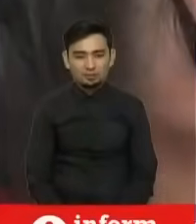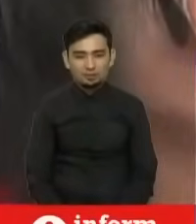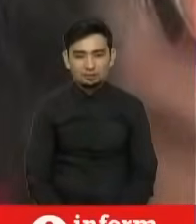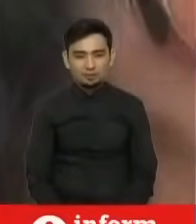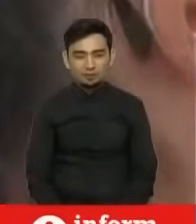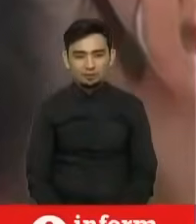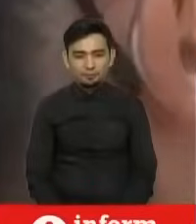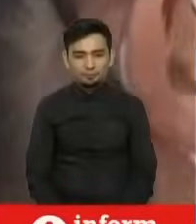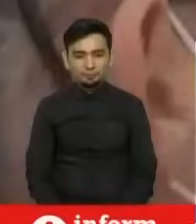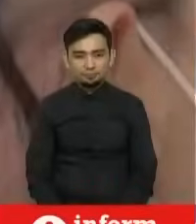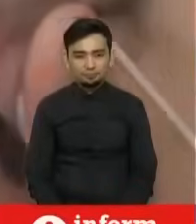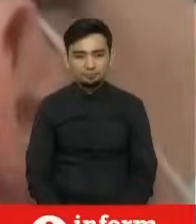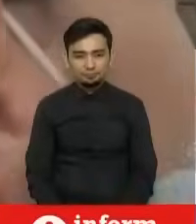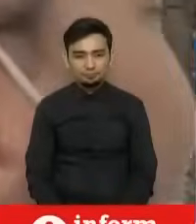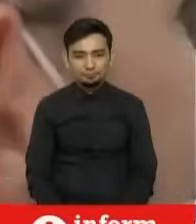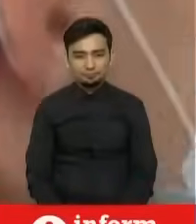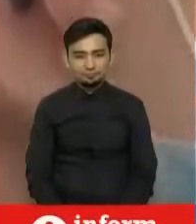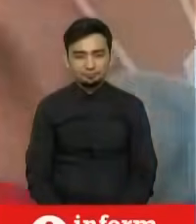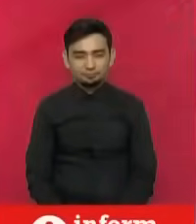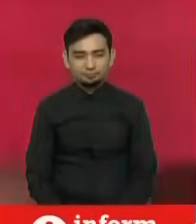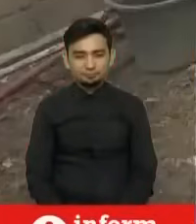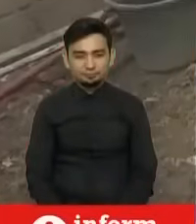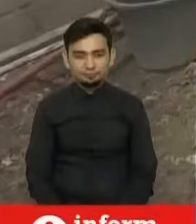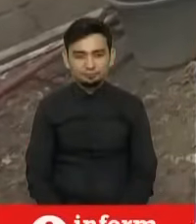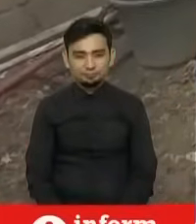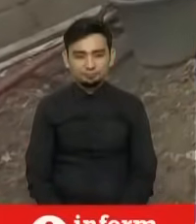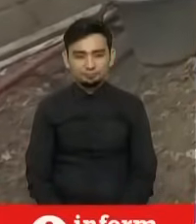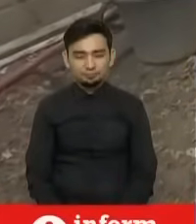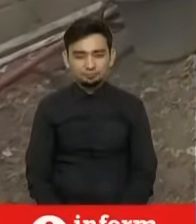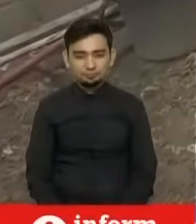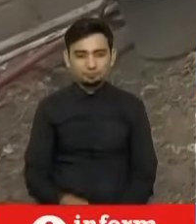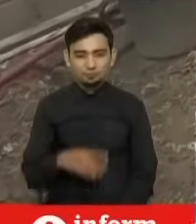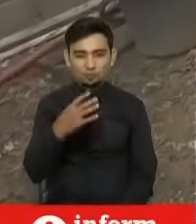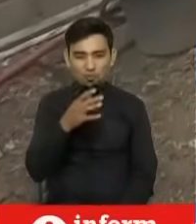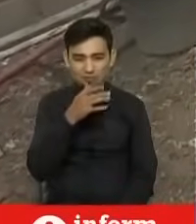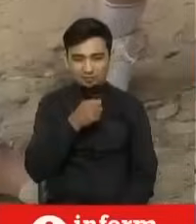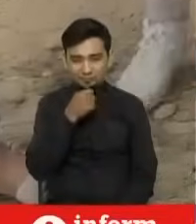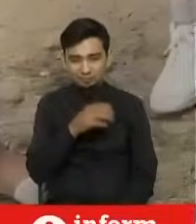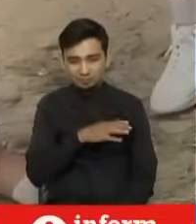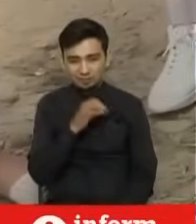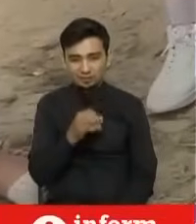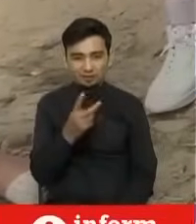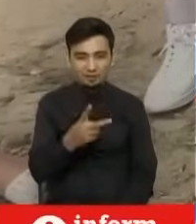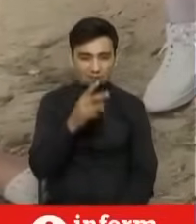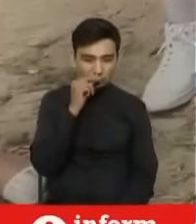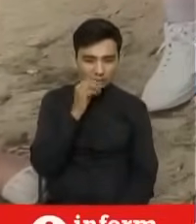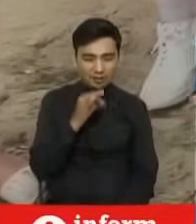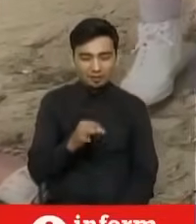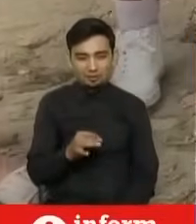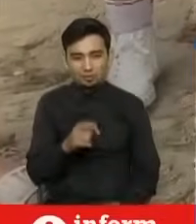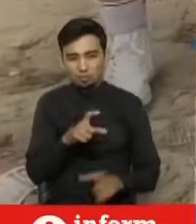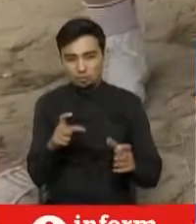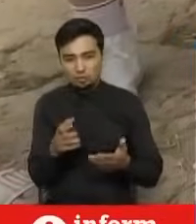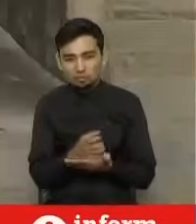Улыбнись. Красиво улыбнись. Ай, молодец. 40 жастан асқан еңгезердей екі еркекті еріктілер